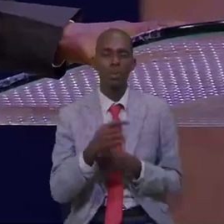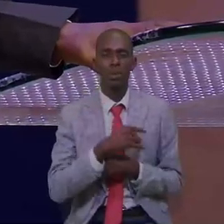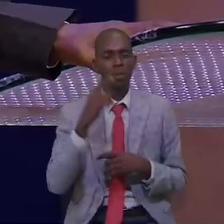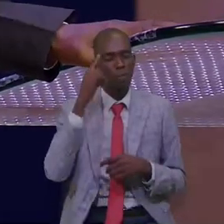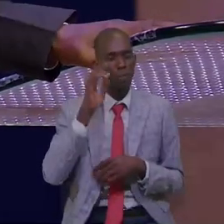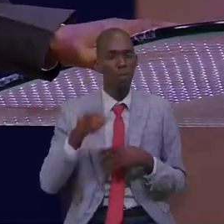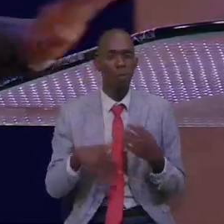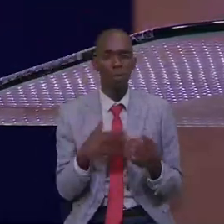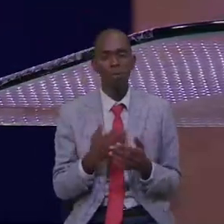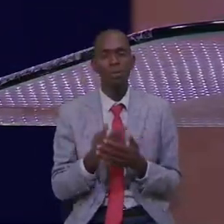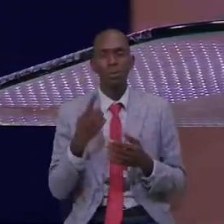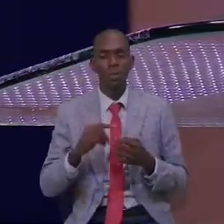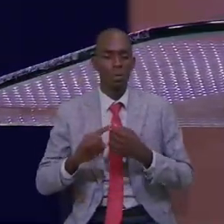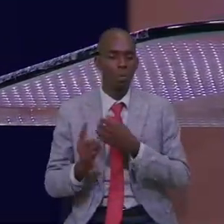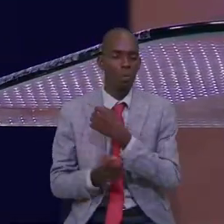et le jour